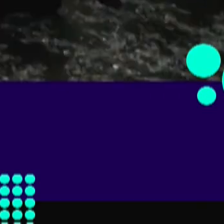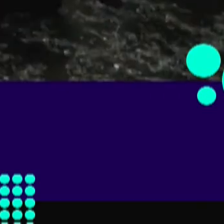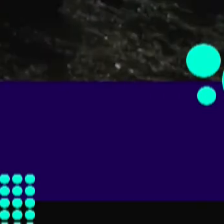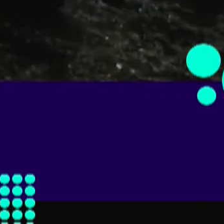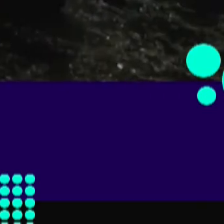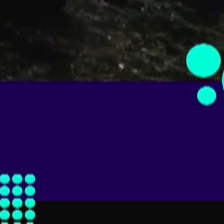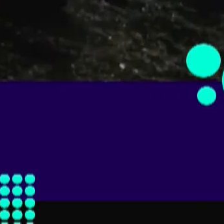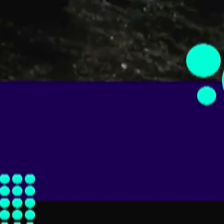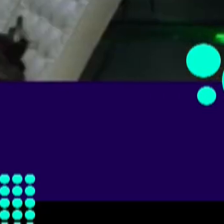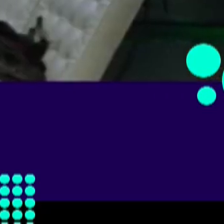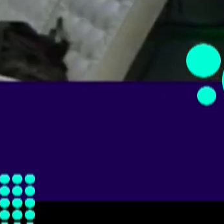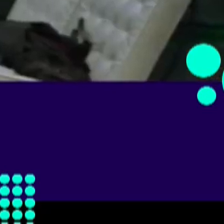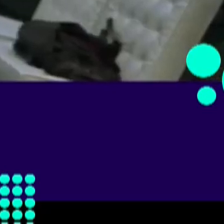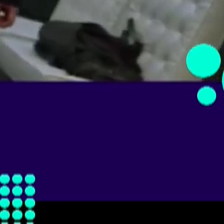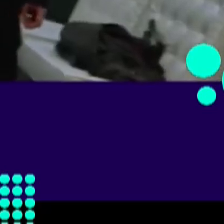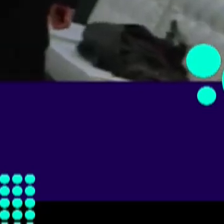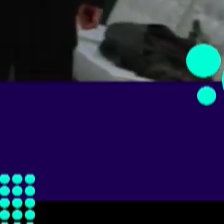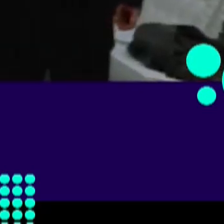복수하고 싶어서가 아니라